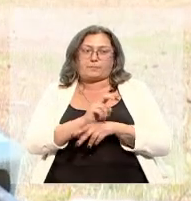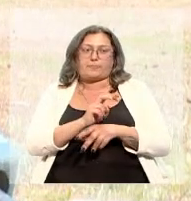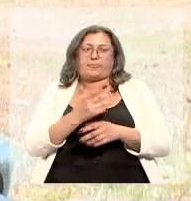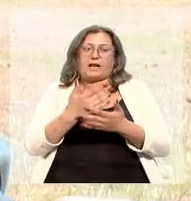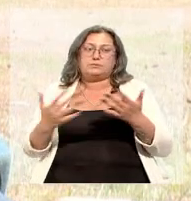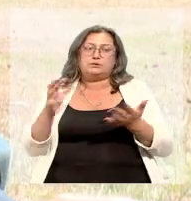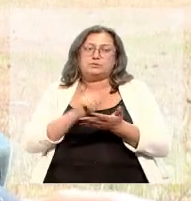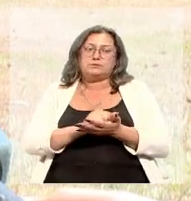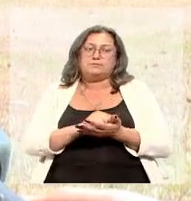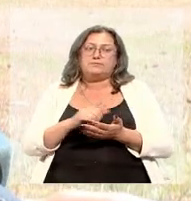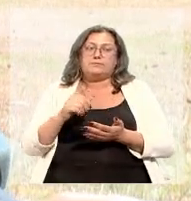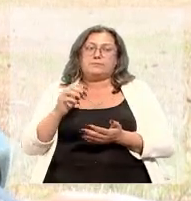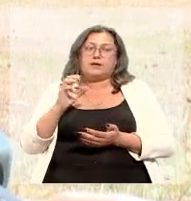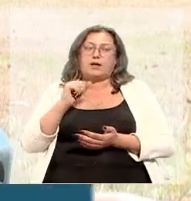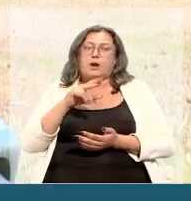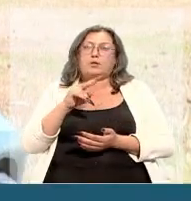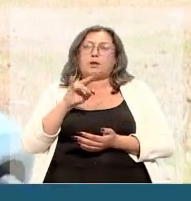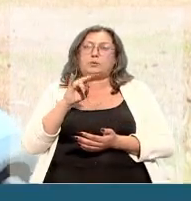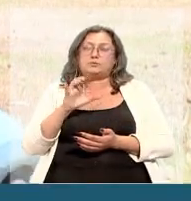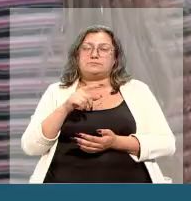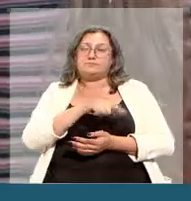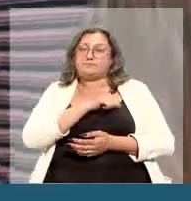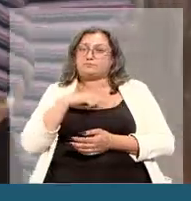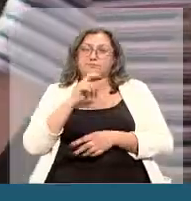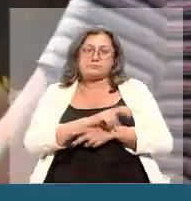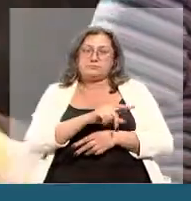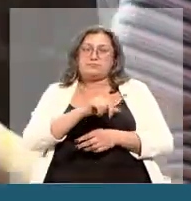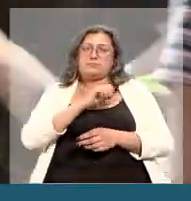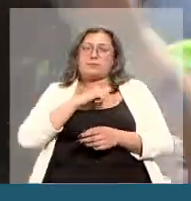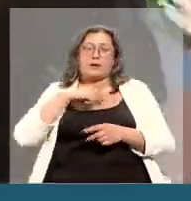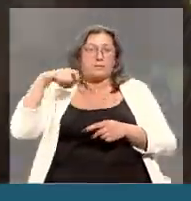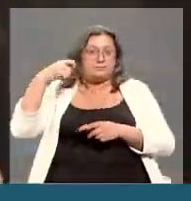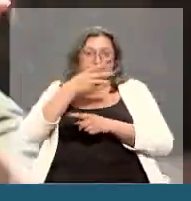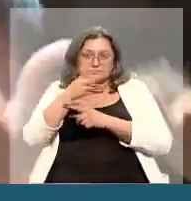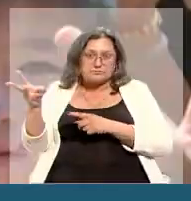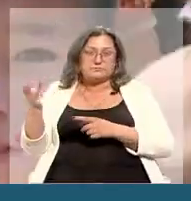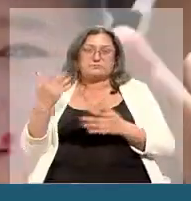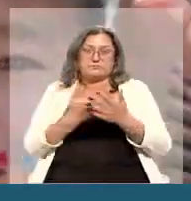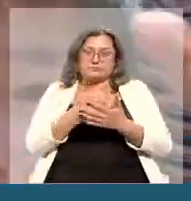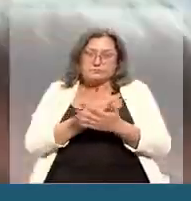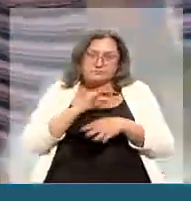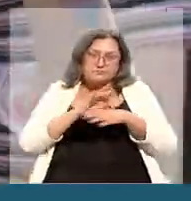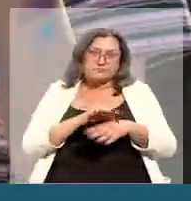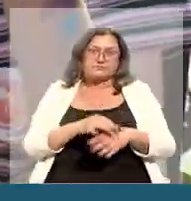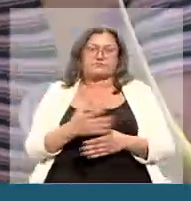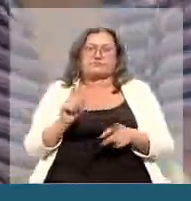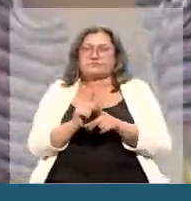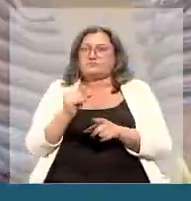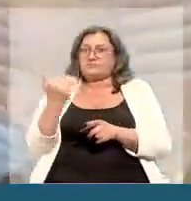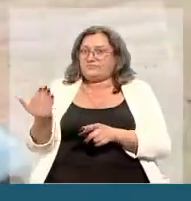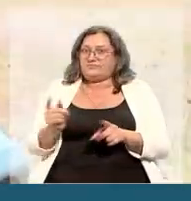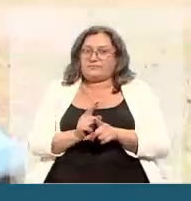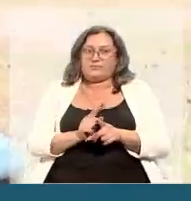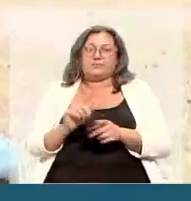разным студиям. Одна из студий – это «Орленок Ньюс». Дети сами занимаются, снимают материал, ведут новости, так же, как и вы.